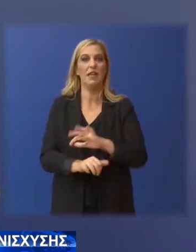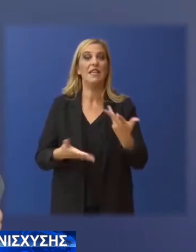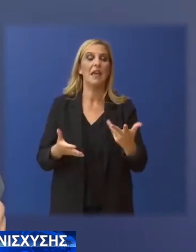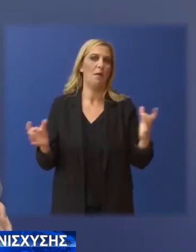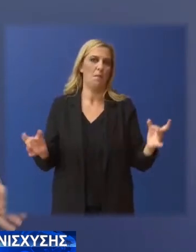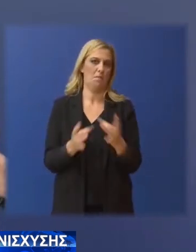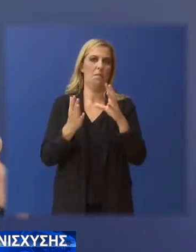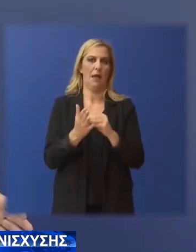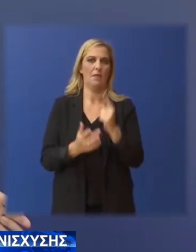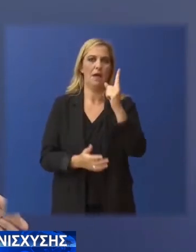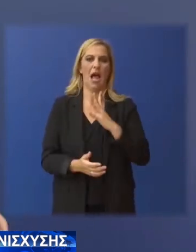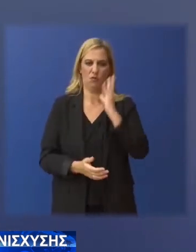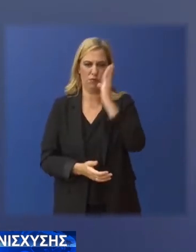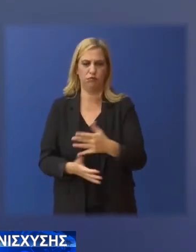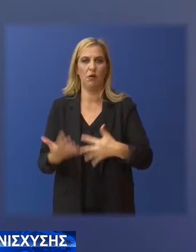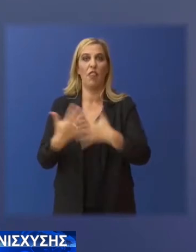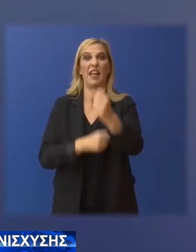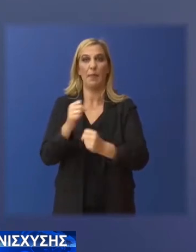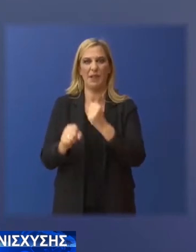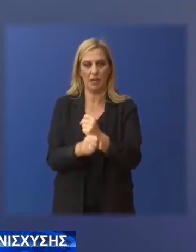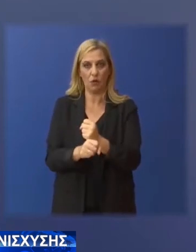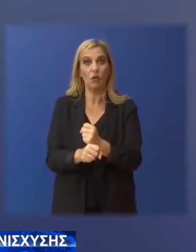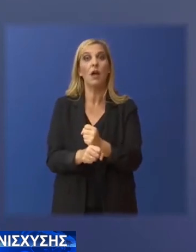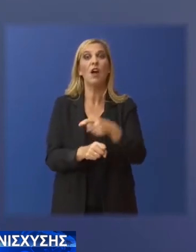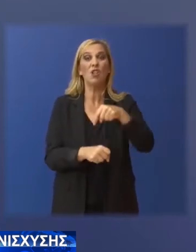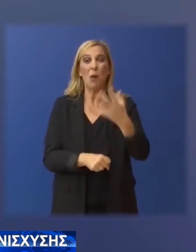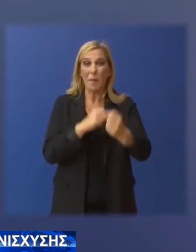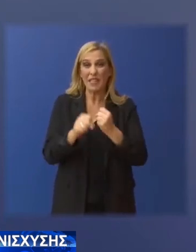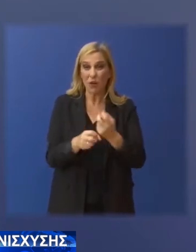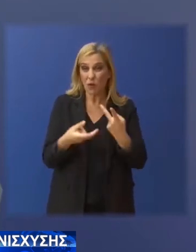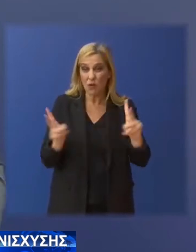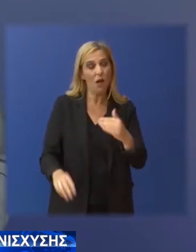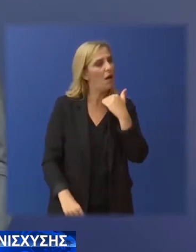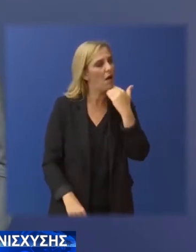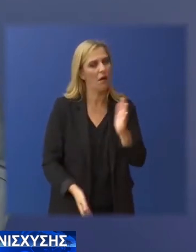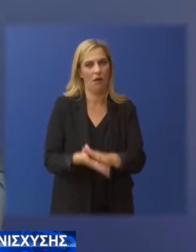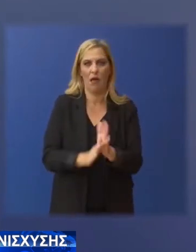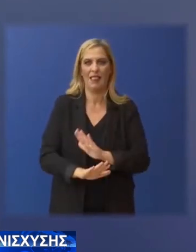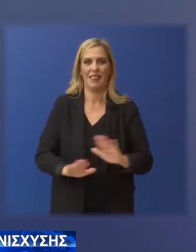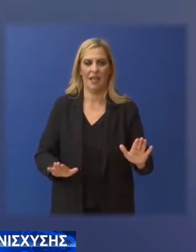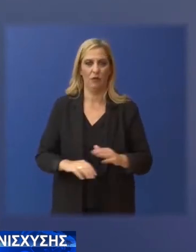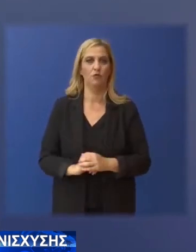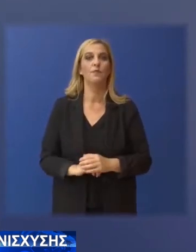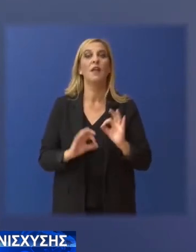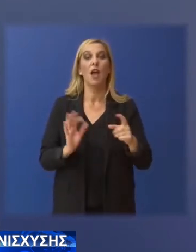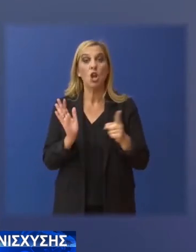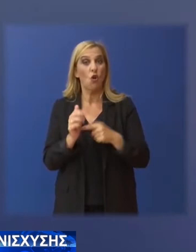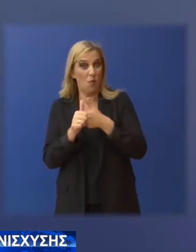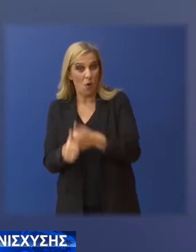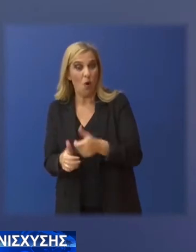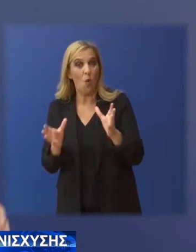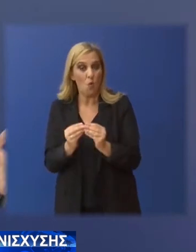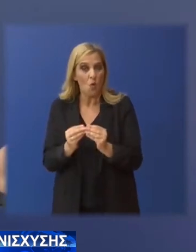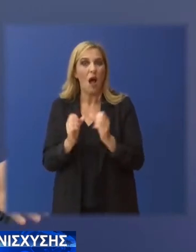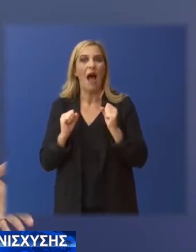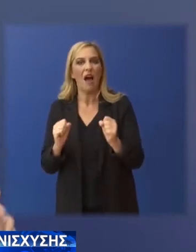κάποιος που έχει καταδικαστεί για 15 χρόνια να μην αποφυλακίζεται πια στα 5 χρόνια. Η νομιμότητα όμως δεν αφορά μόνο την ασφάλεια στις